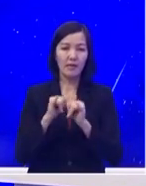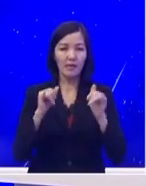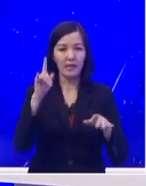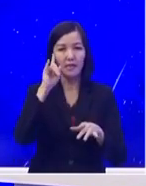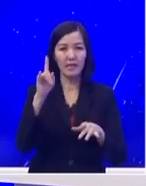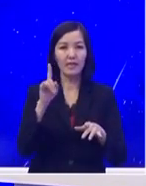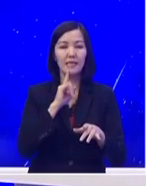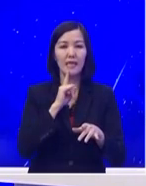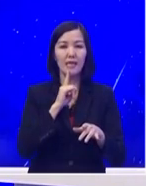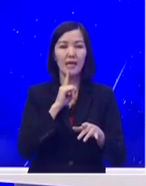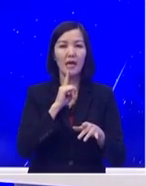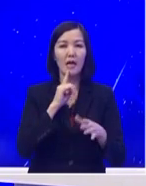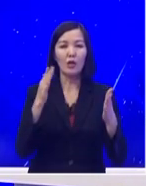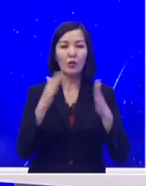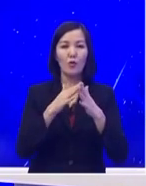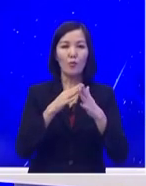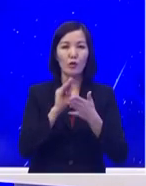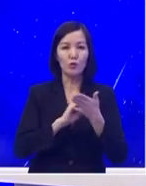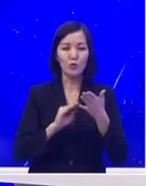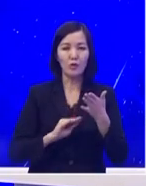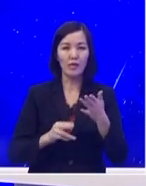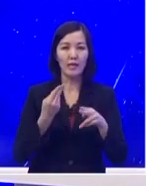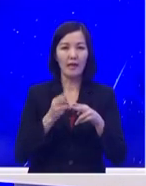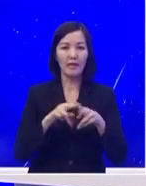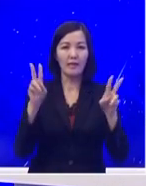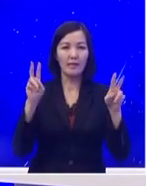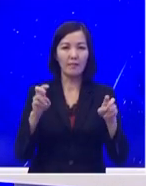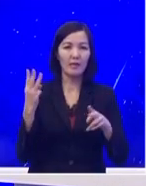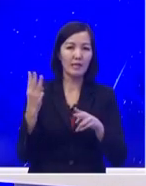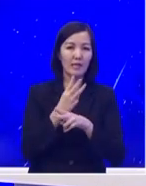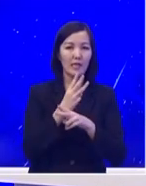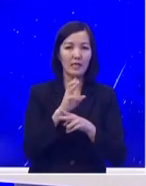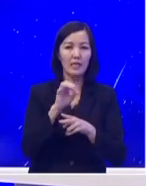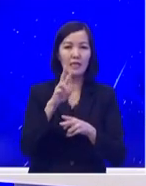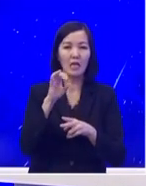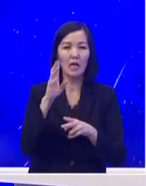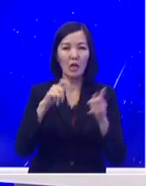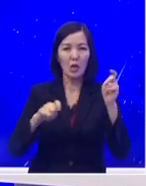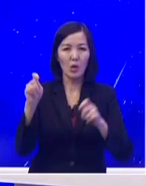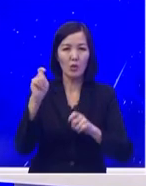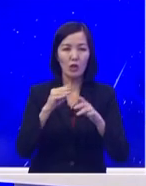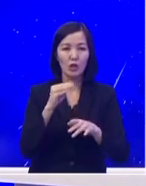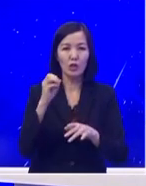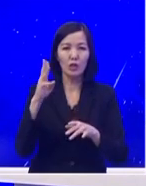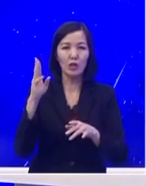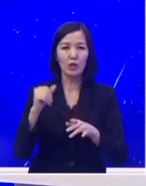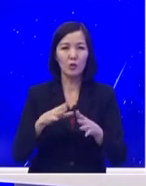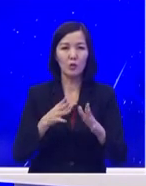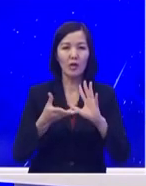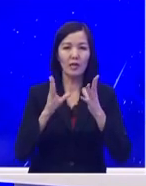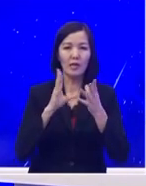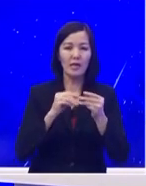Казахстана. В стенах Дома журналистов с этой тематикой состоялся 3-й слет идеологов ЖТСУ. На встрече с представителями Центра анализа